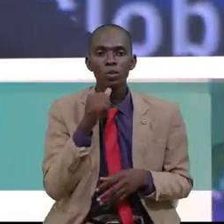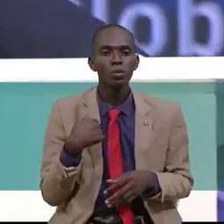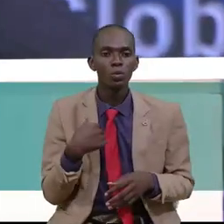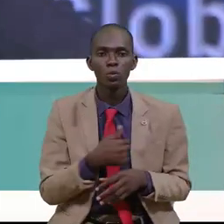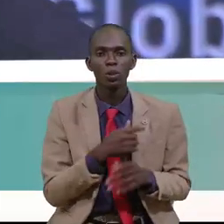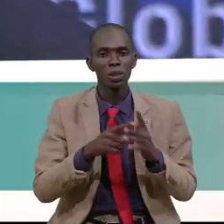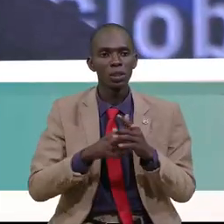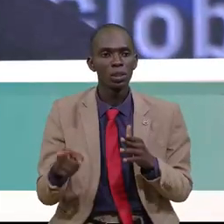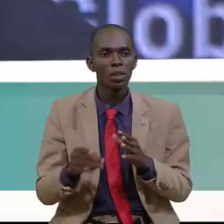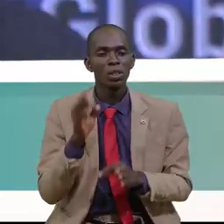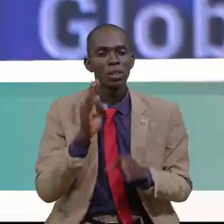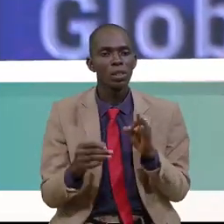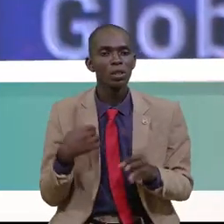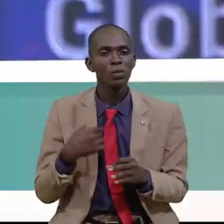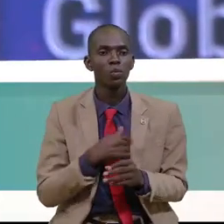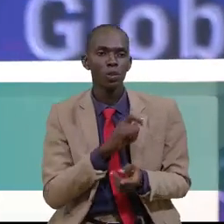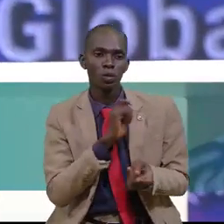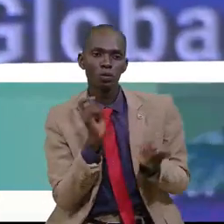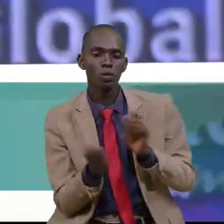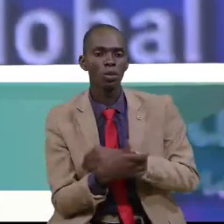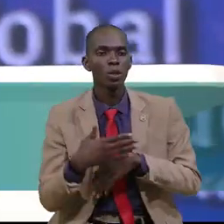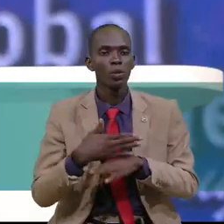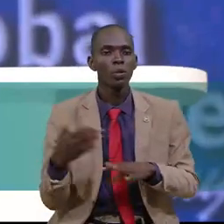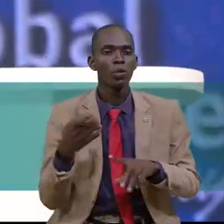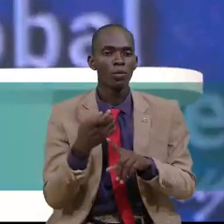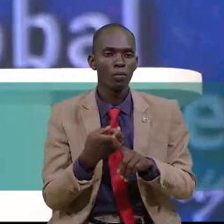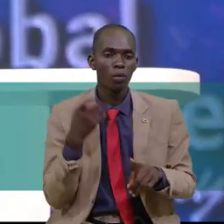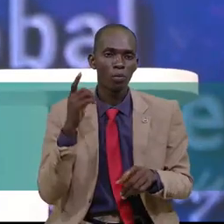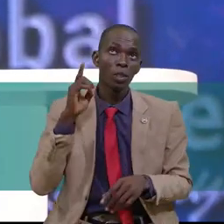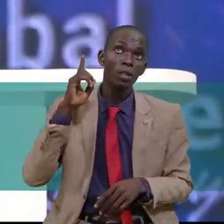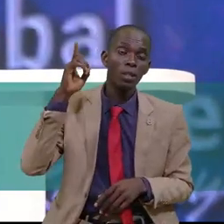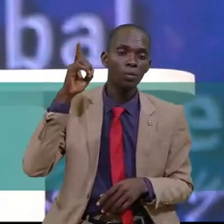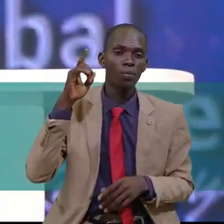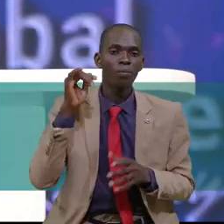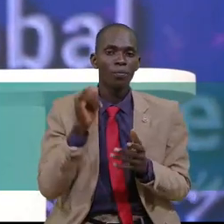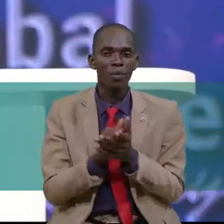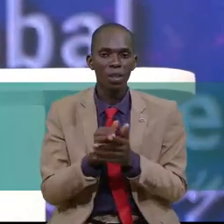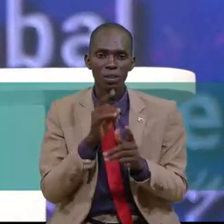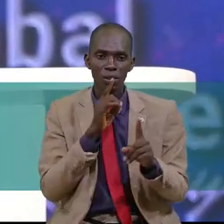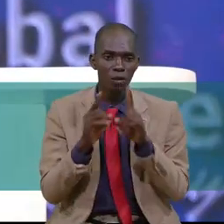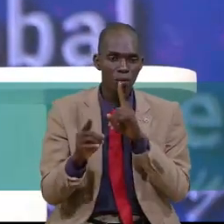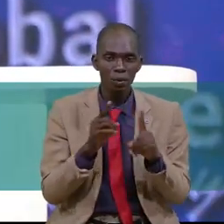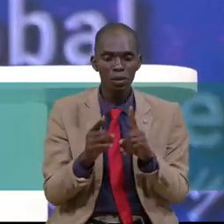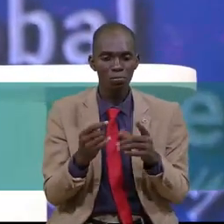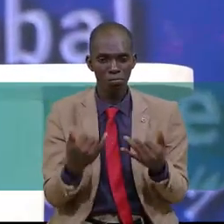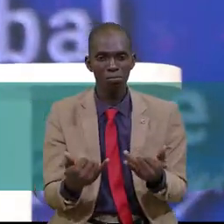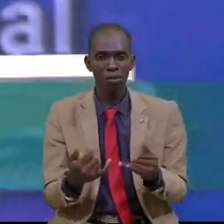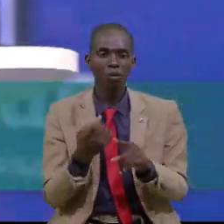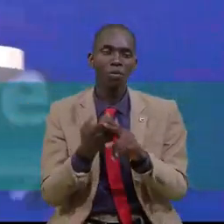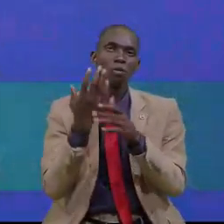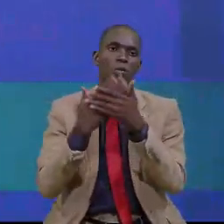échapperons-nous si nous nous détournons de celui qui parle du haut des